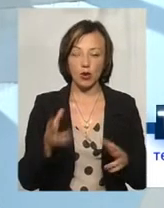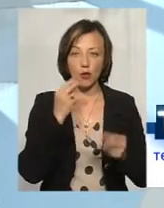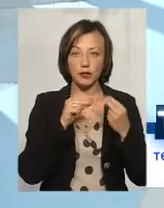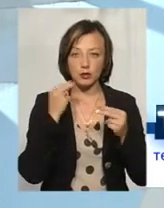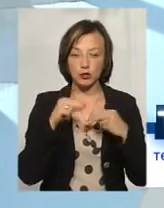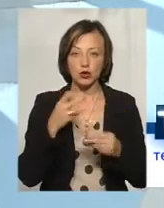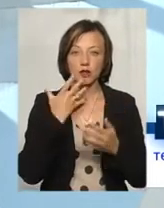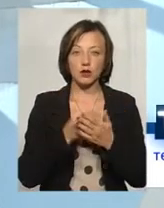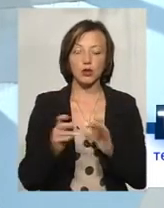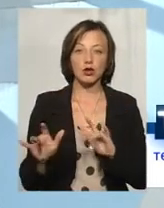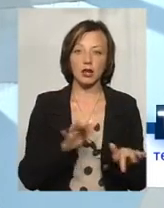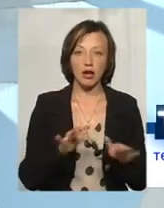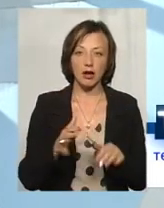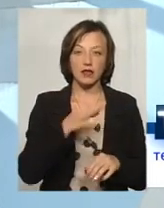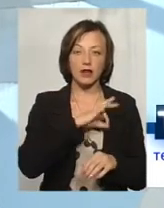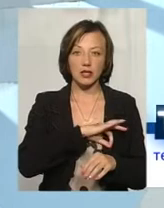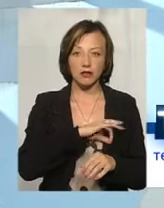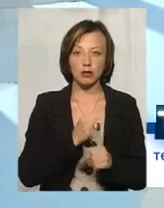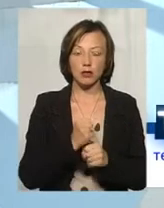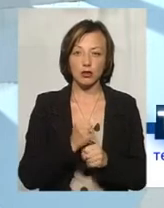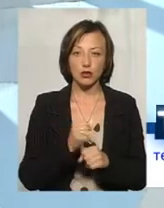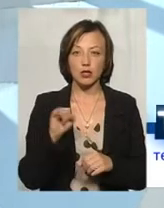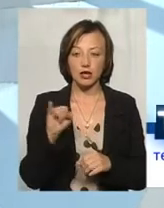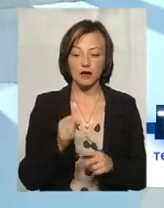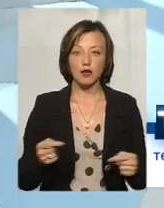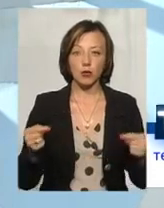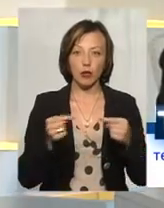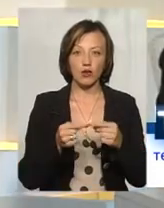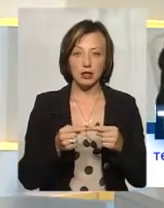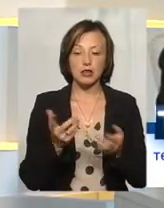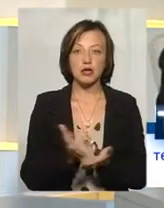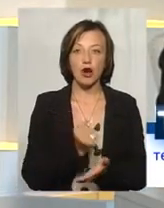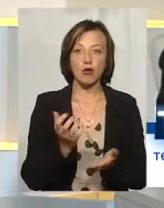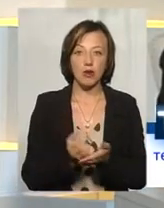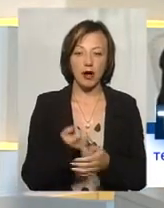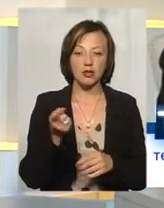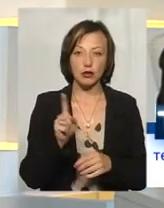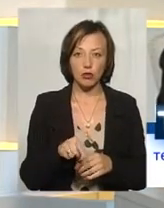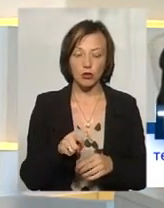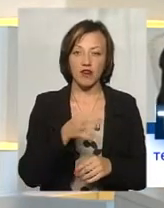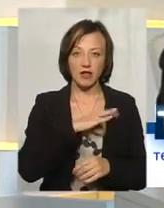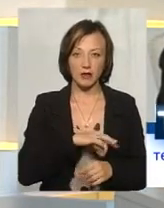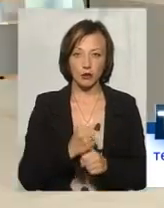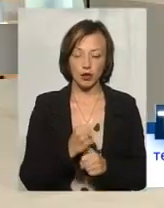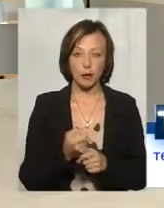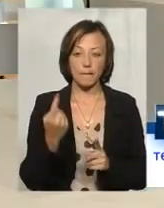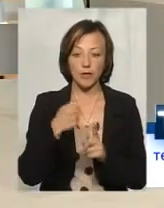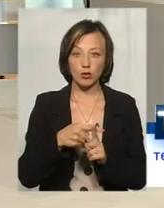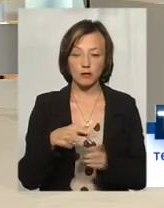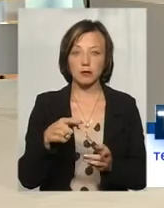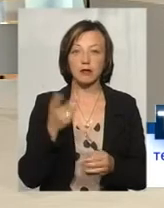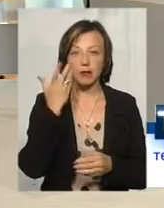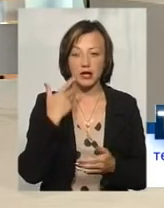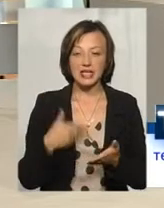оптимізує свою діяльність, ефективніше працює і, відповідно, заробляє на тому, що вона ефективно працює. Плюс при